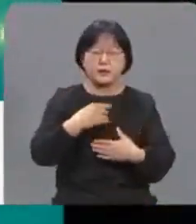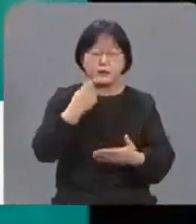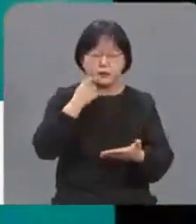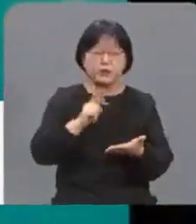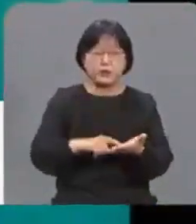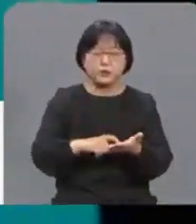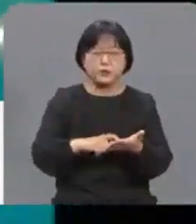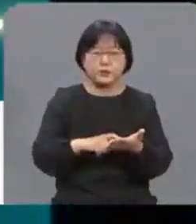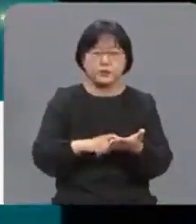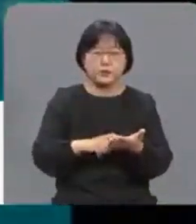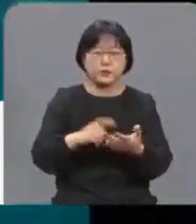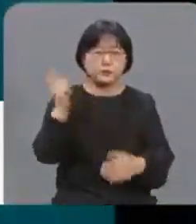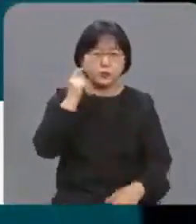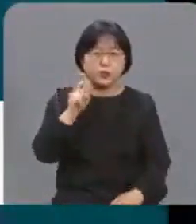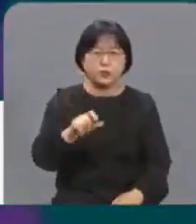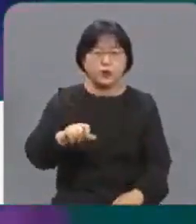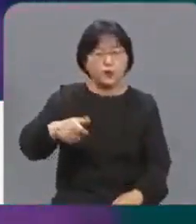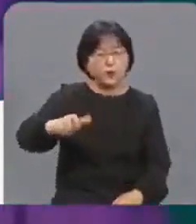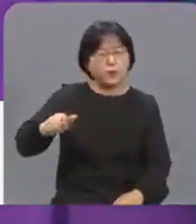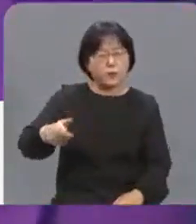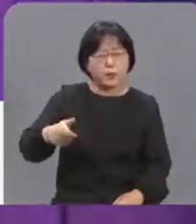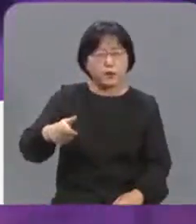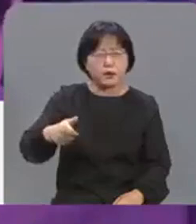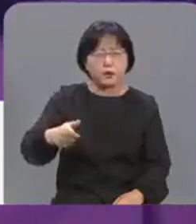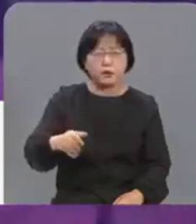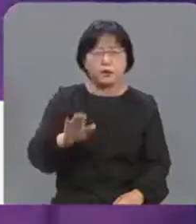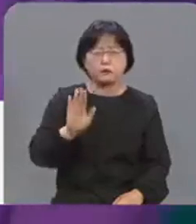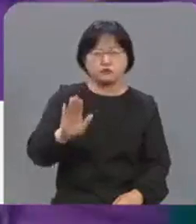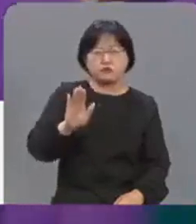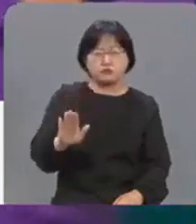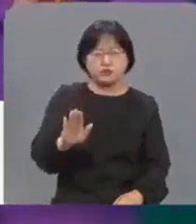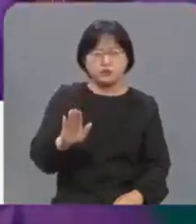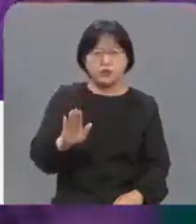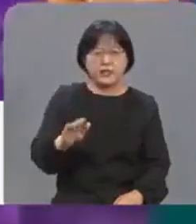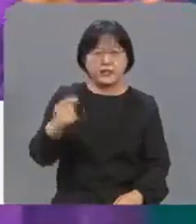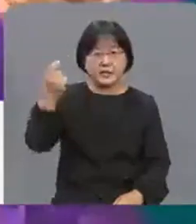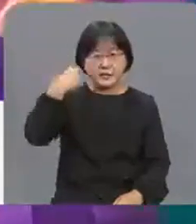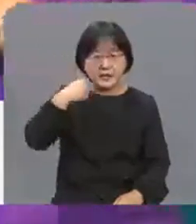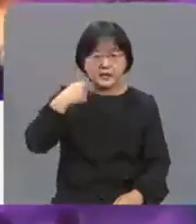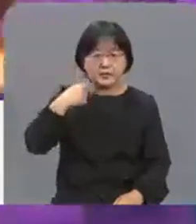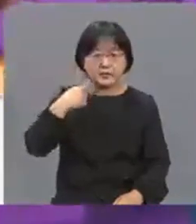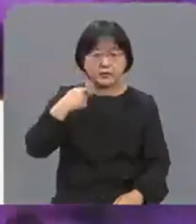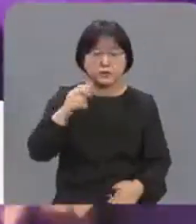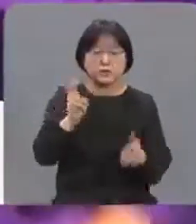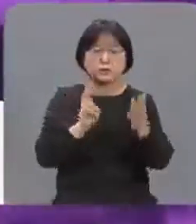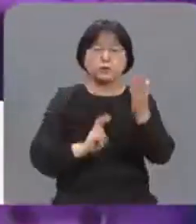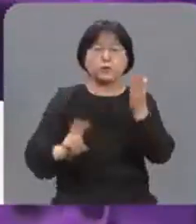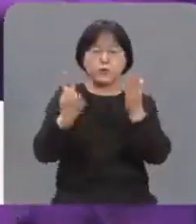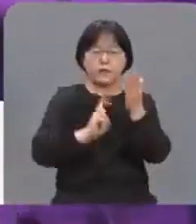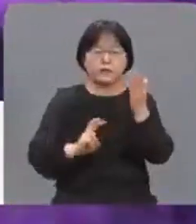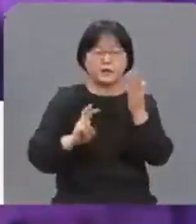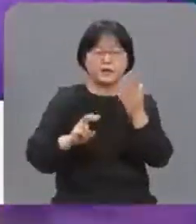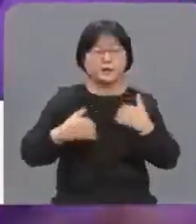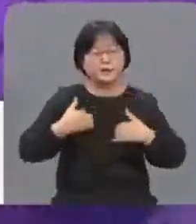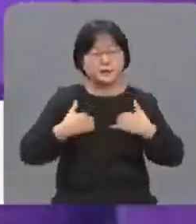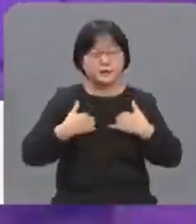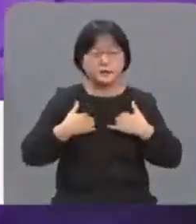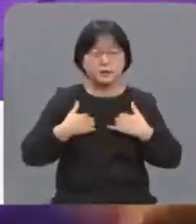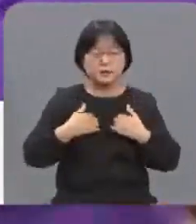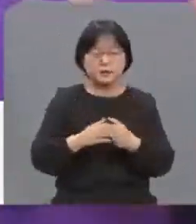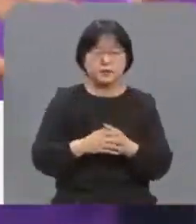같아요. 그래서 소리를 볼륨을 크게 틀어서 쿵쿵 울리는 그 느낌으로 음악을 많이 즐기고